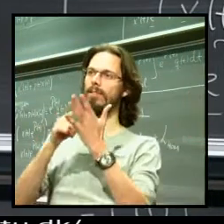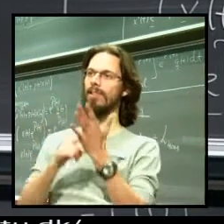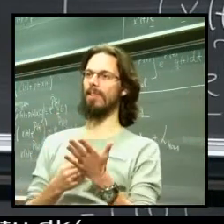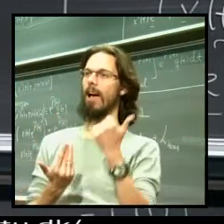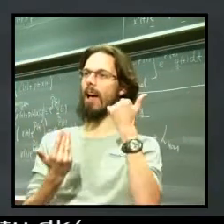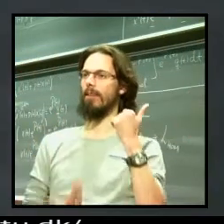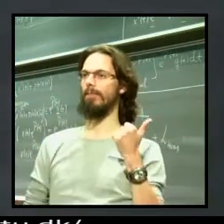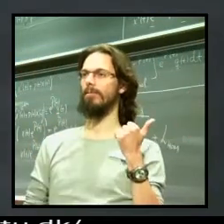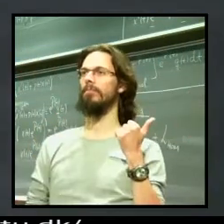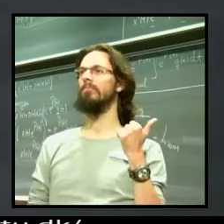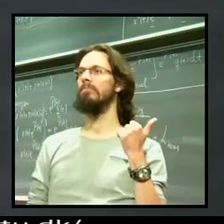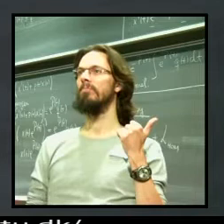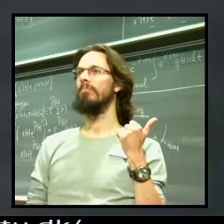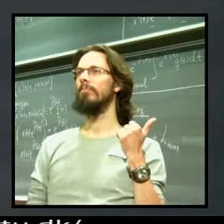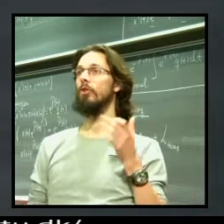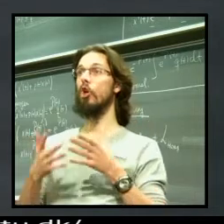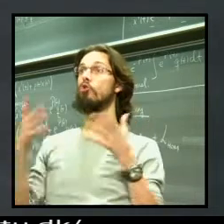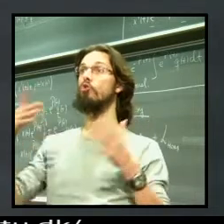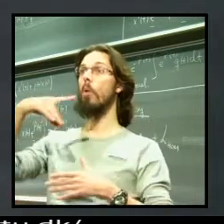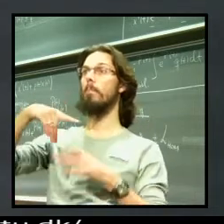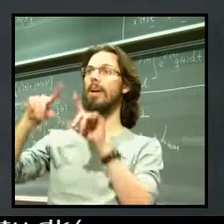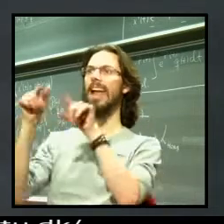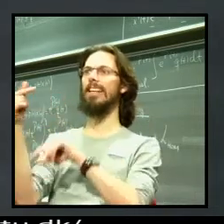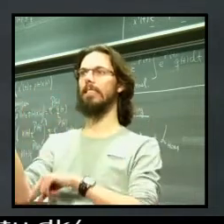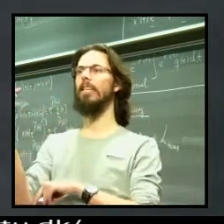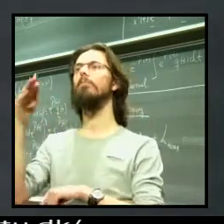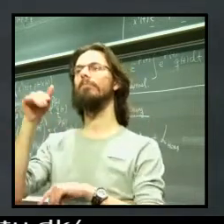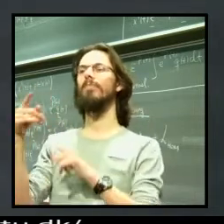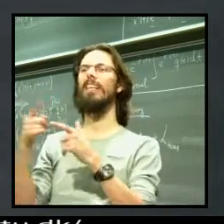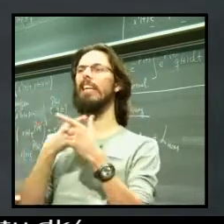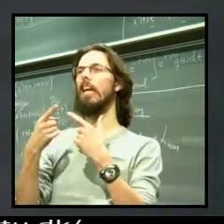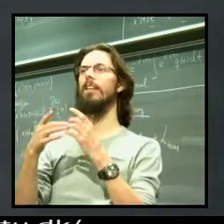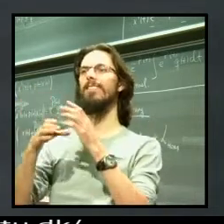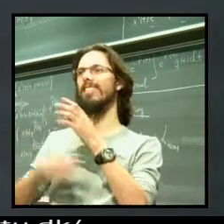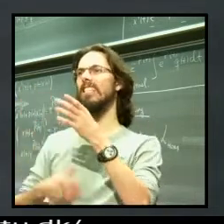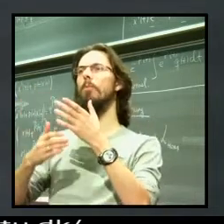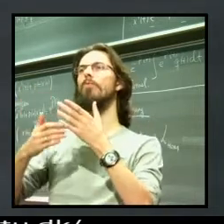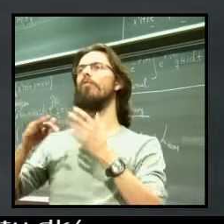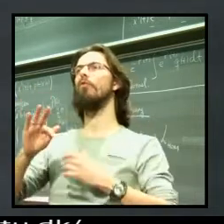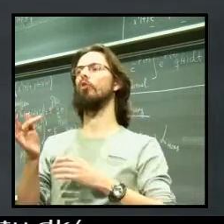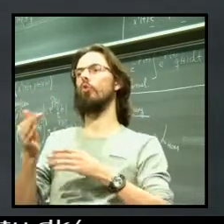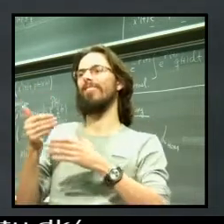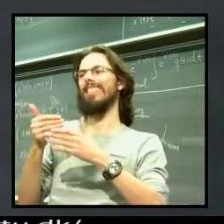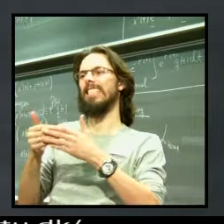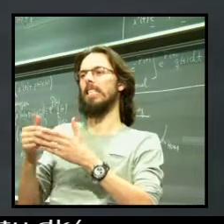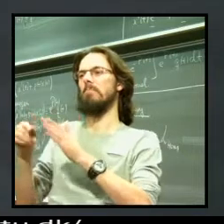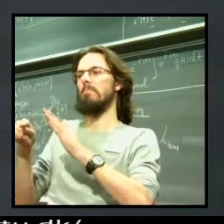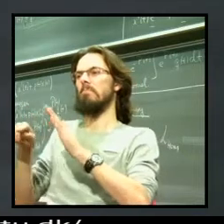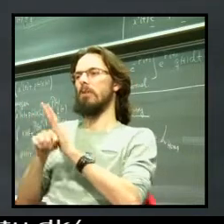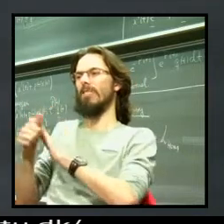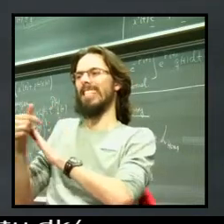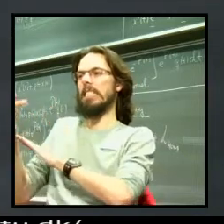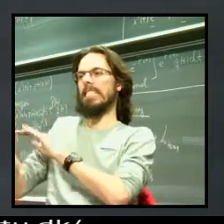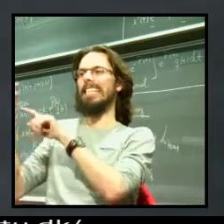Så store PRT, det er så en eller anden stamfunktion til minus en tiendedel.